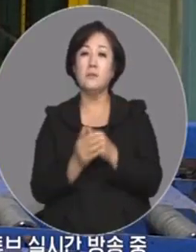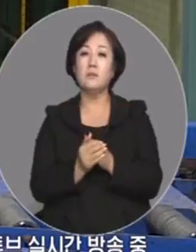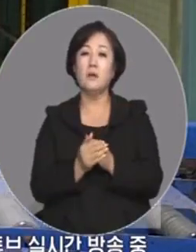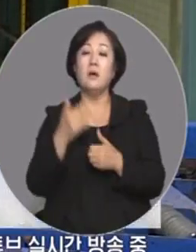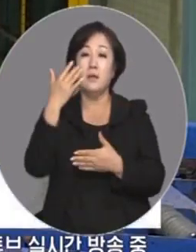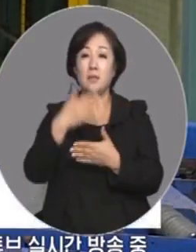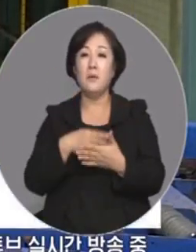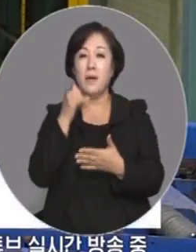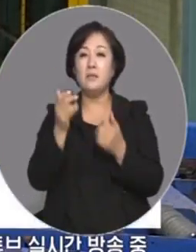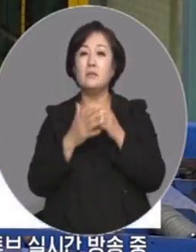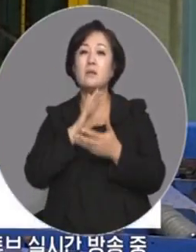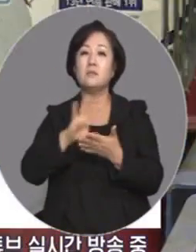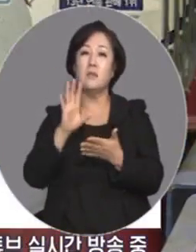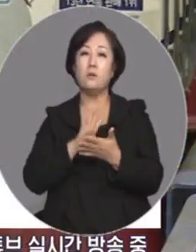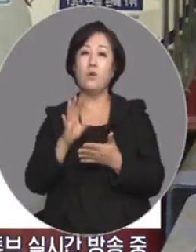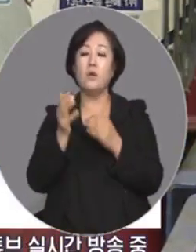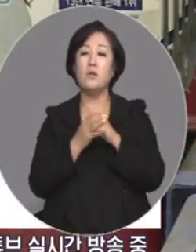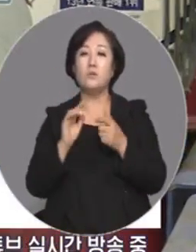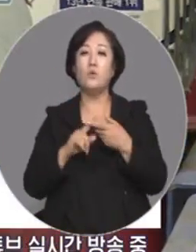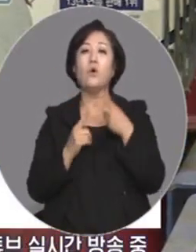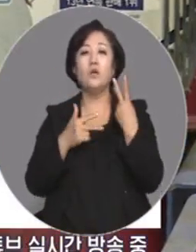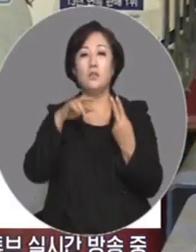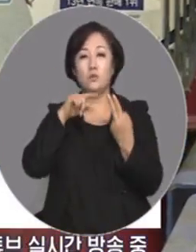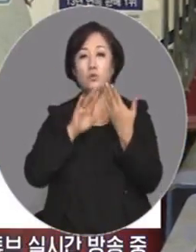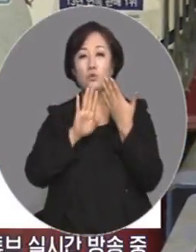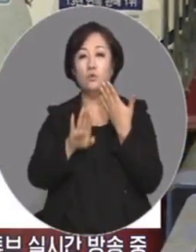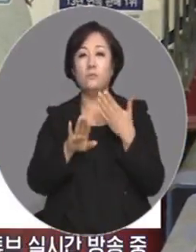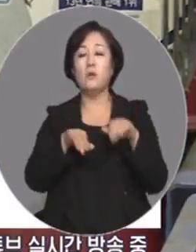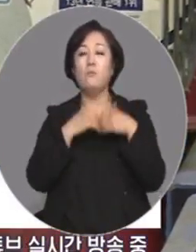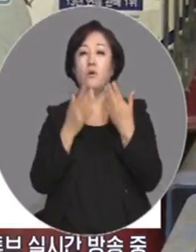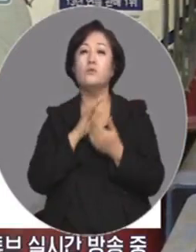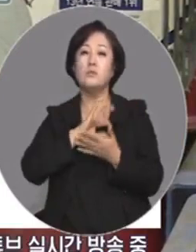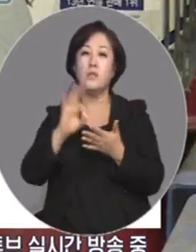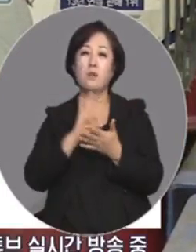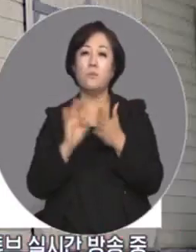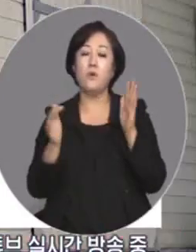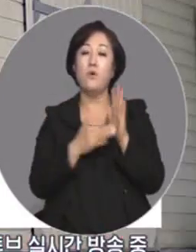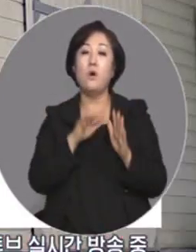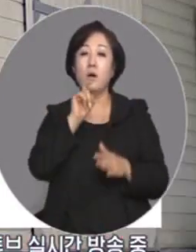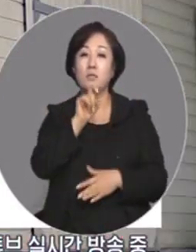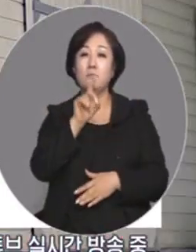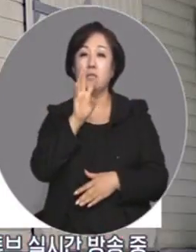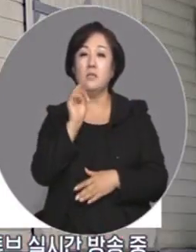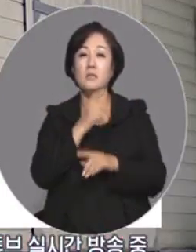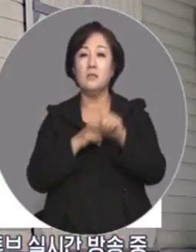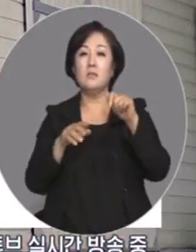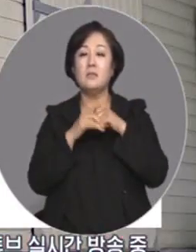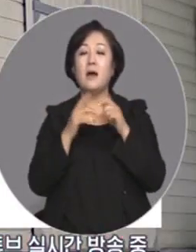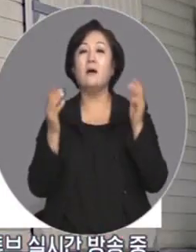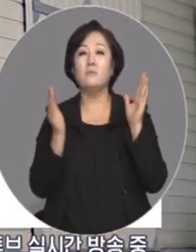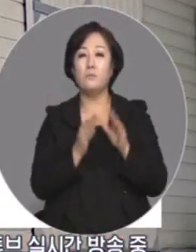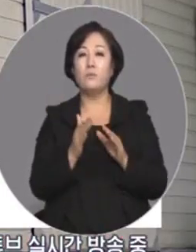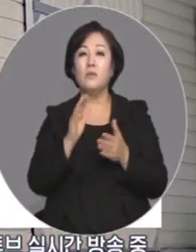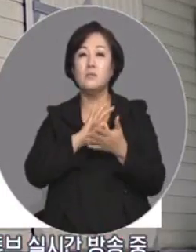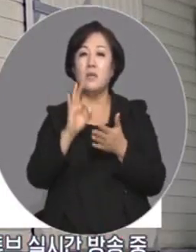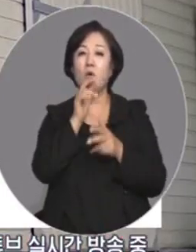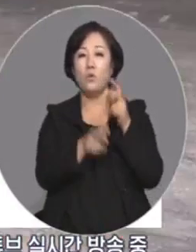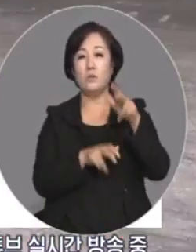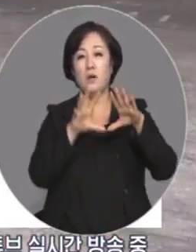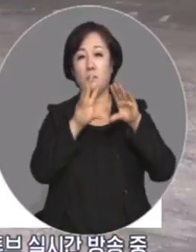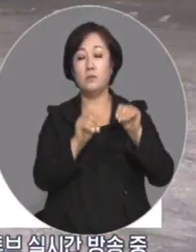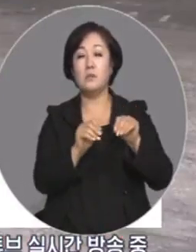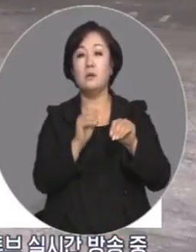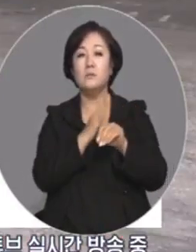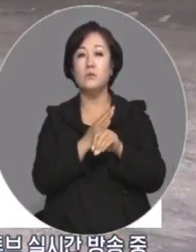그나마 남아있는 재고량도 2주 뒤면 바닥날 지경입니다. 10리터 페트라든지 이런 포장, 소포장은 지금 가동이 멈춰져 있는